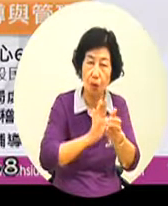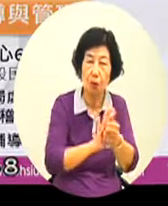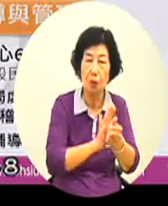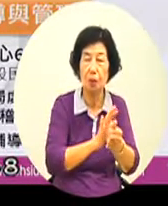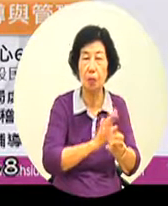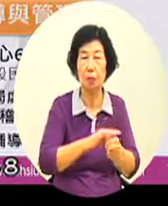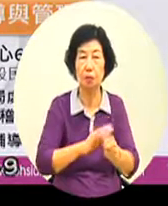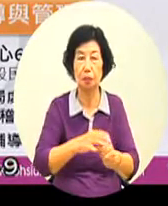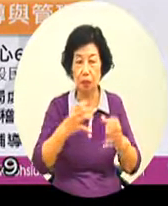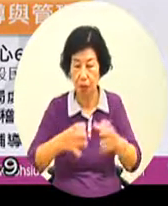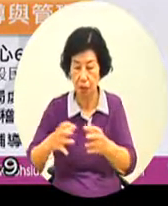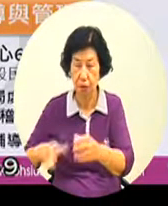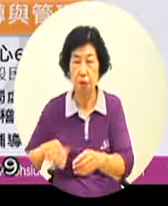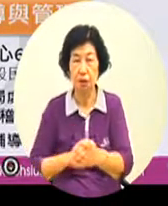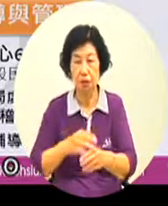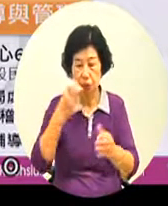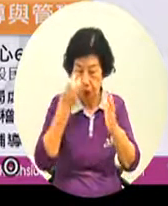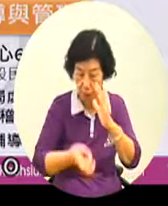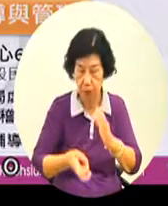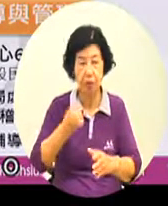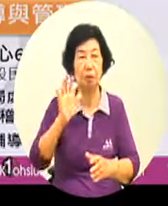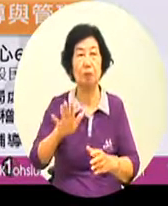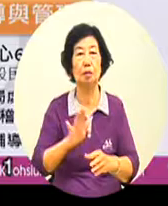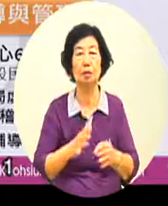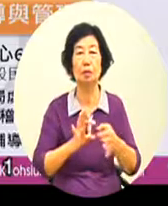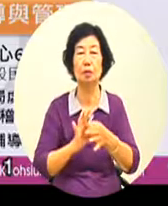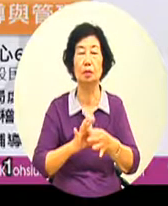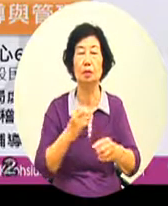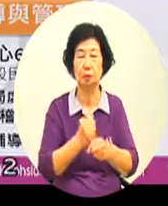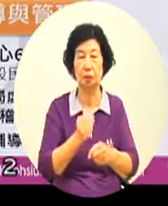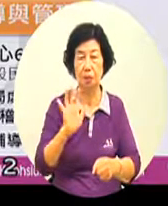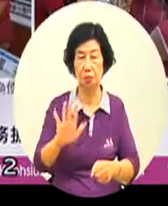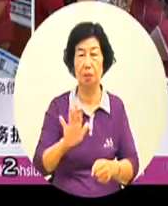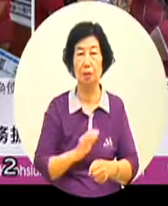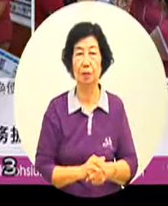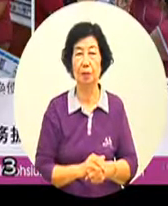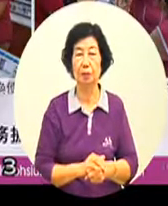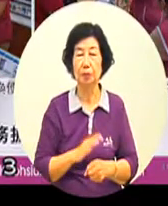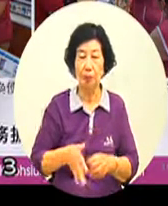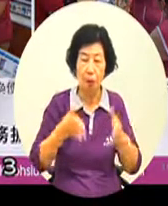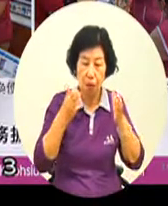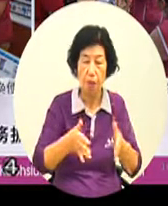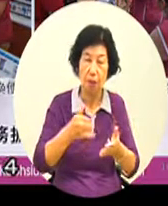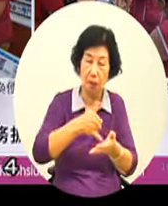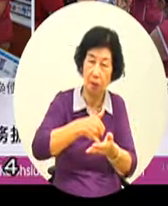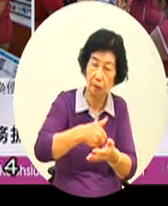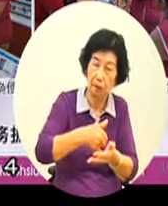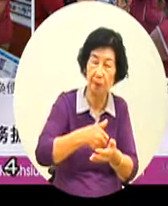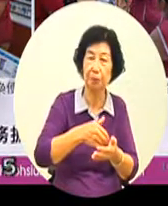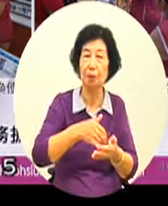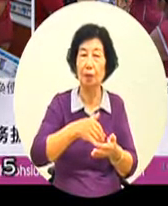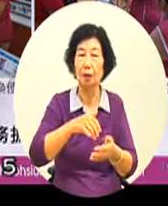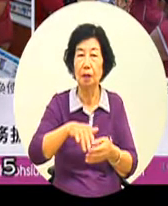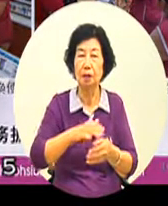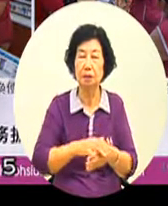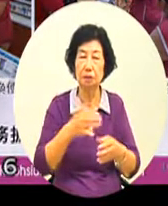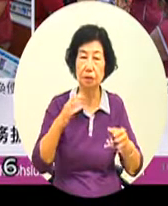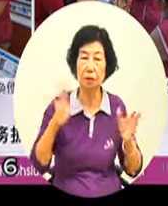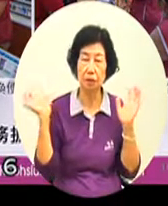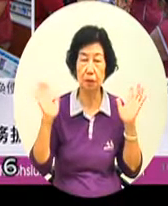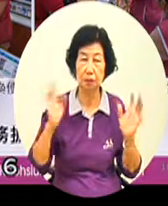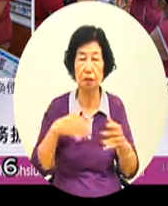案访视都是我们现在的一个相关的工作重点。那针对弱势儿少的部分，我们有针对经济辅助、医